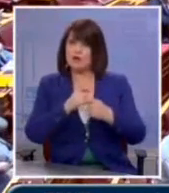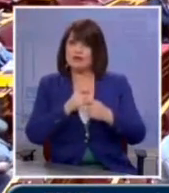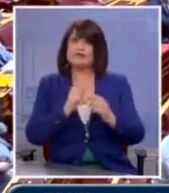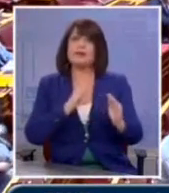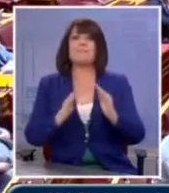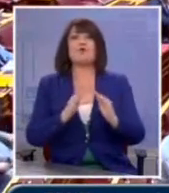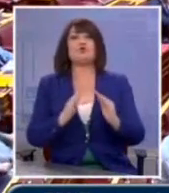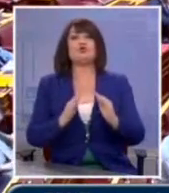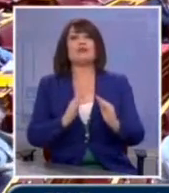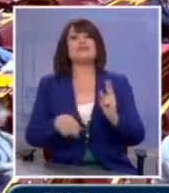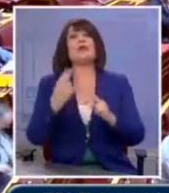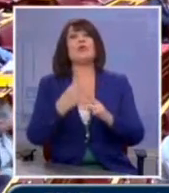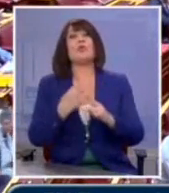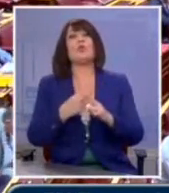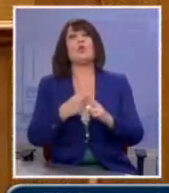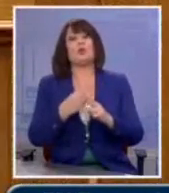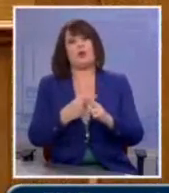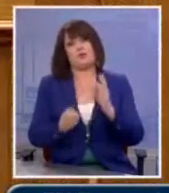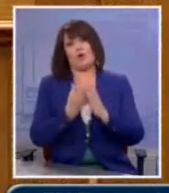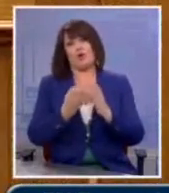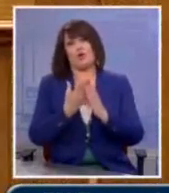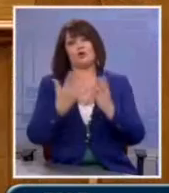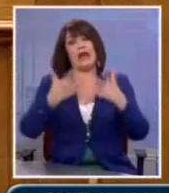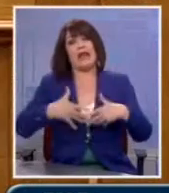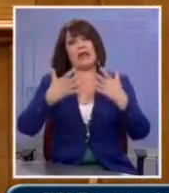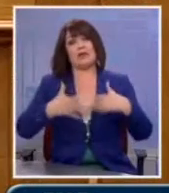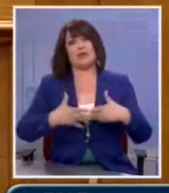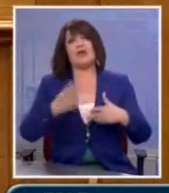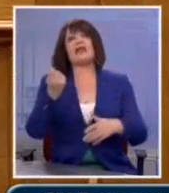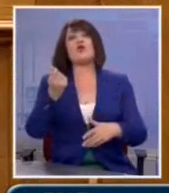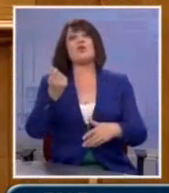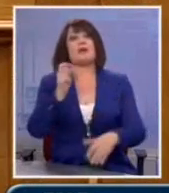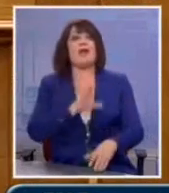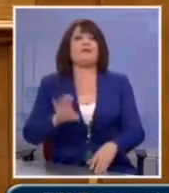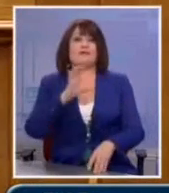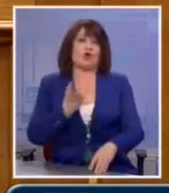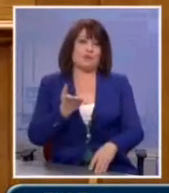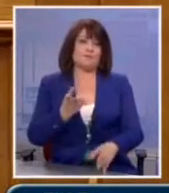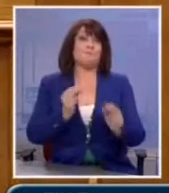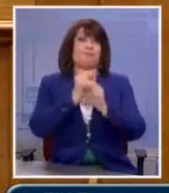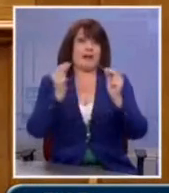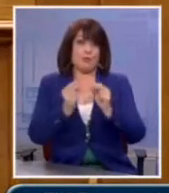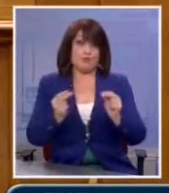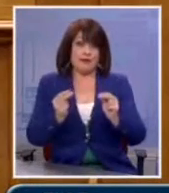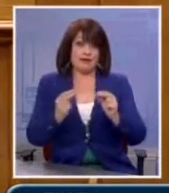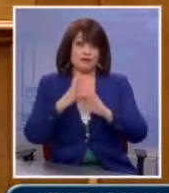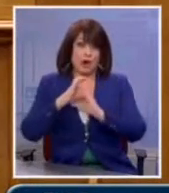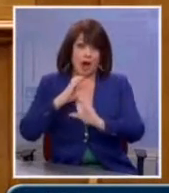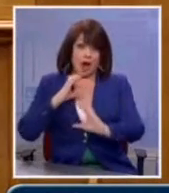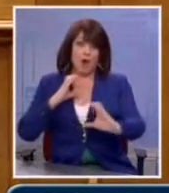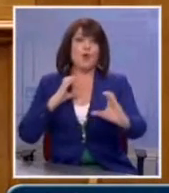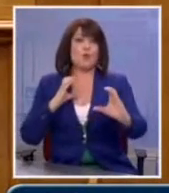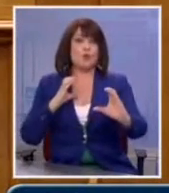διασφαλίζει μείζωνα αγαθά για την λειτουργία των οικονομιών της Ευρώπης. Άρα είναι ένας αγωγός, όπως σας